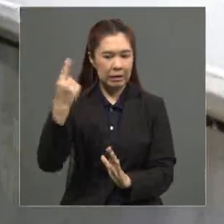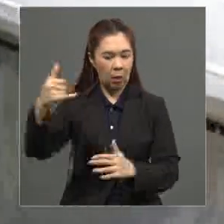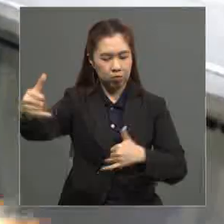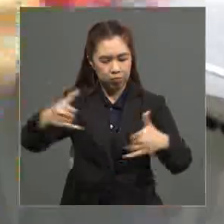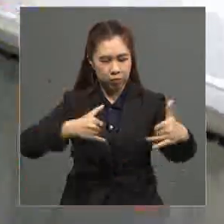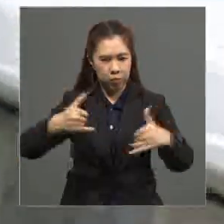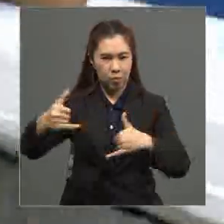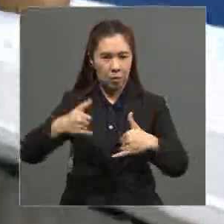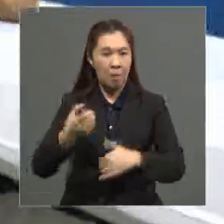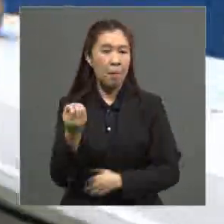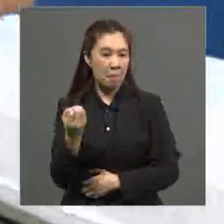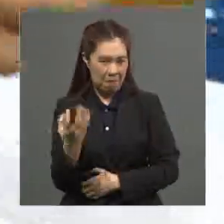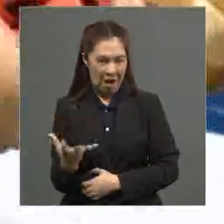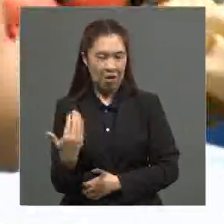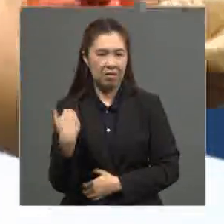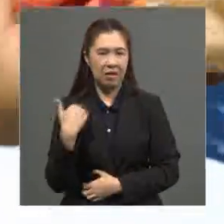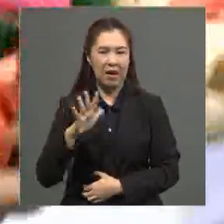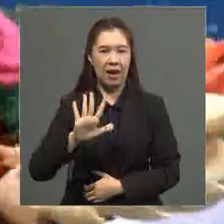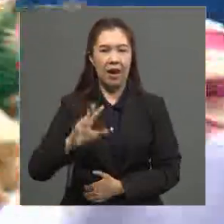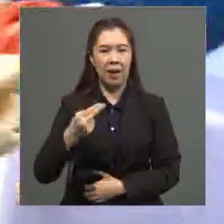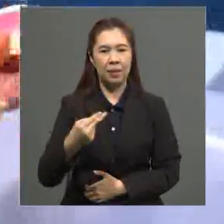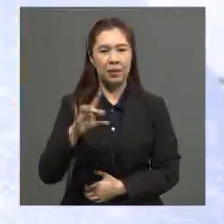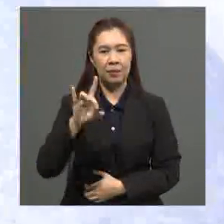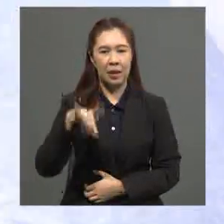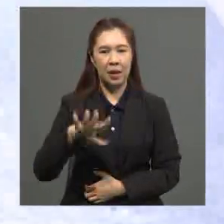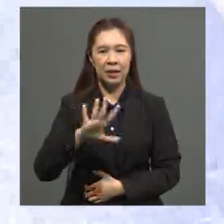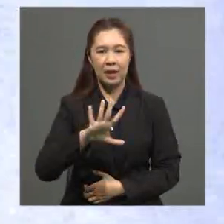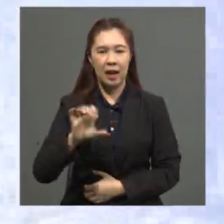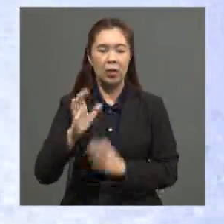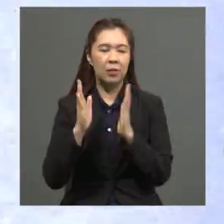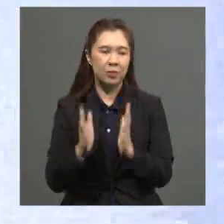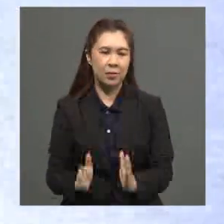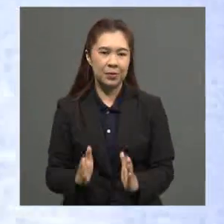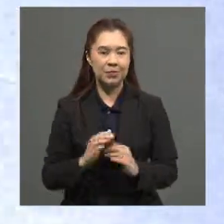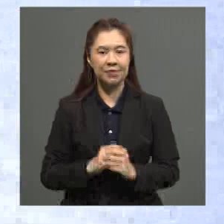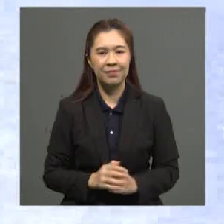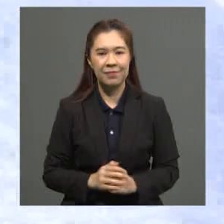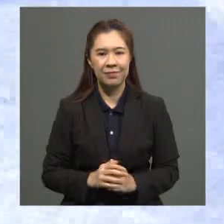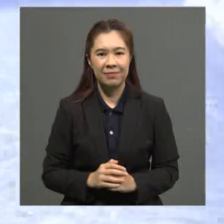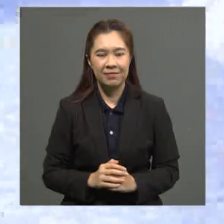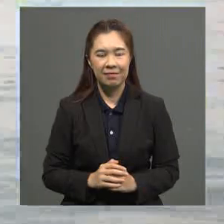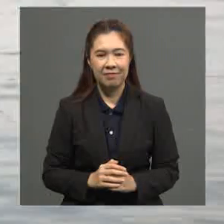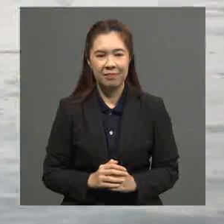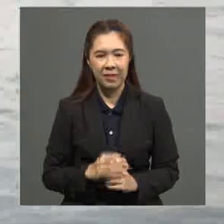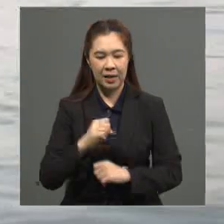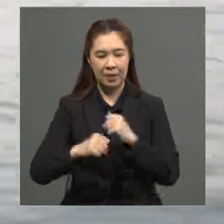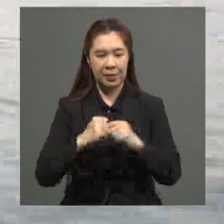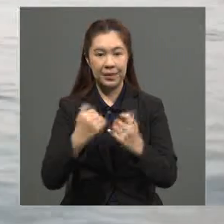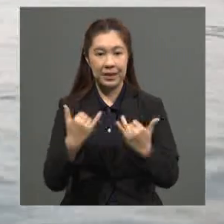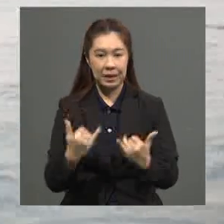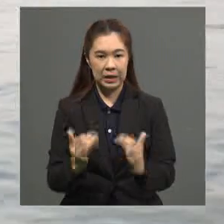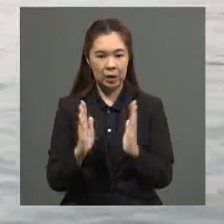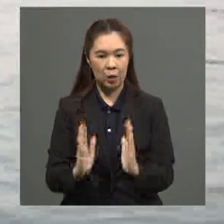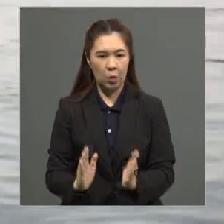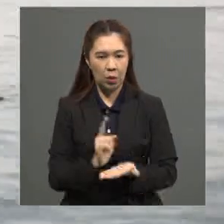จำนวนนะมากกว่า50,000 8,500คนครับอ่านอกจากนี้ก็ยังพบด้วยนะคะว่าปีนี้เนี่ยมีผู้มาลอย